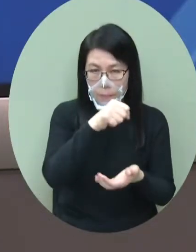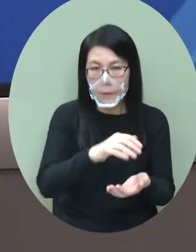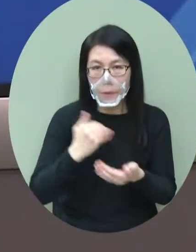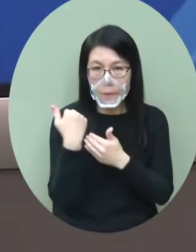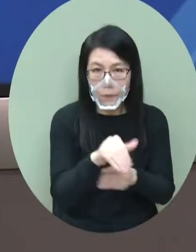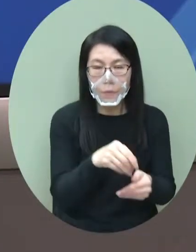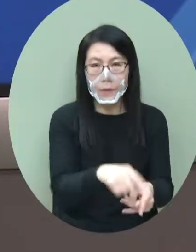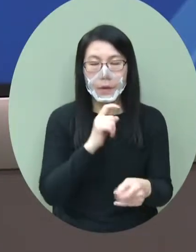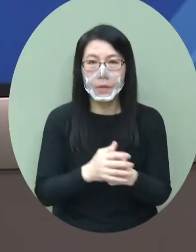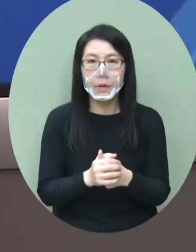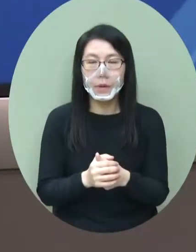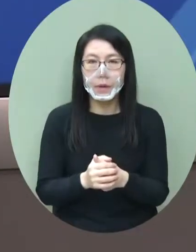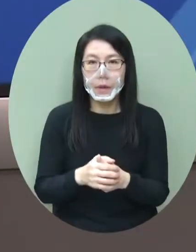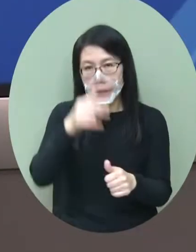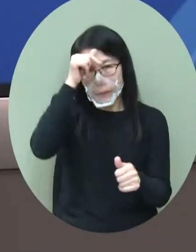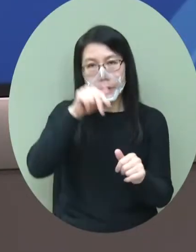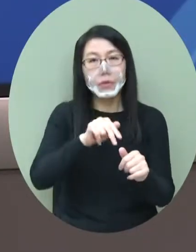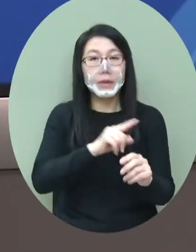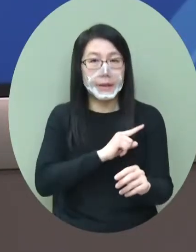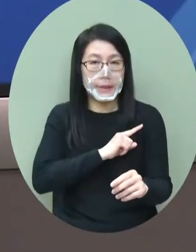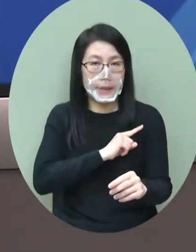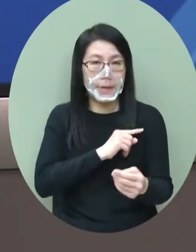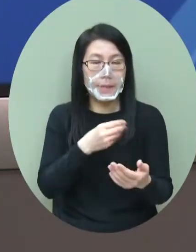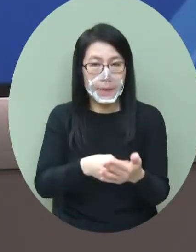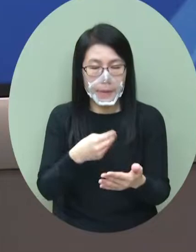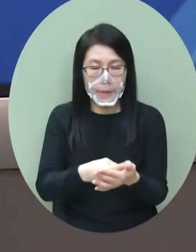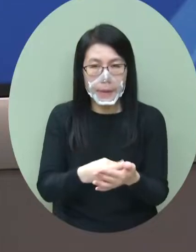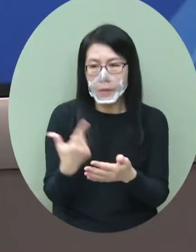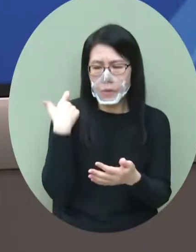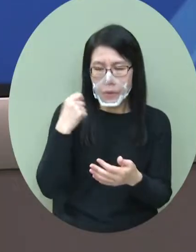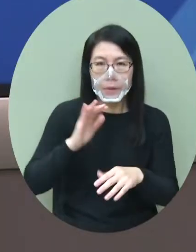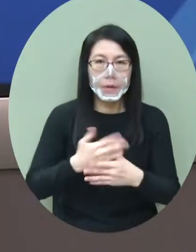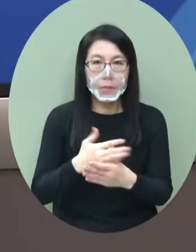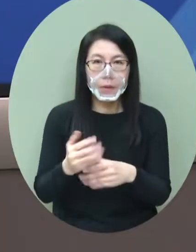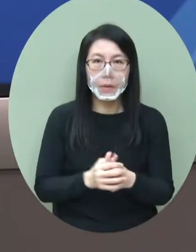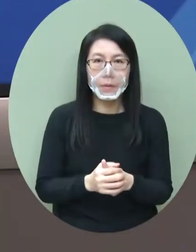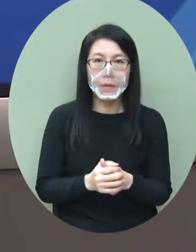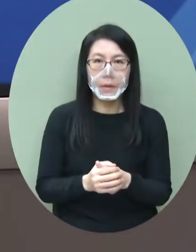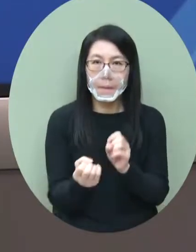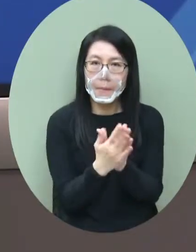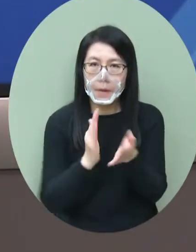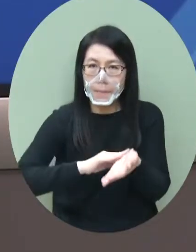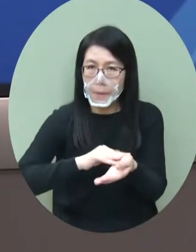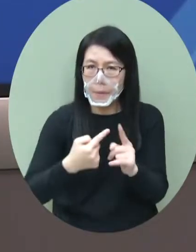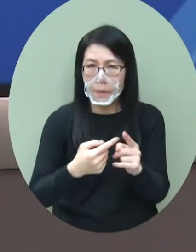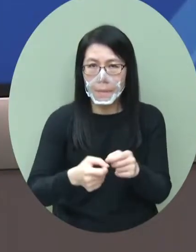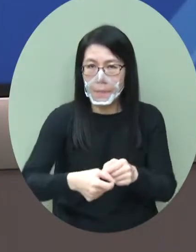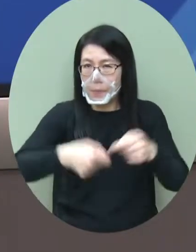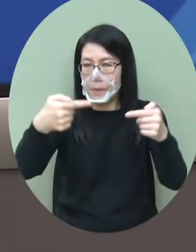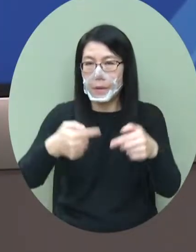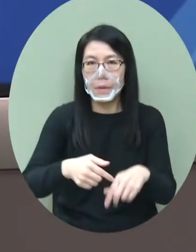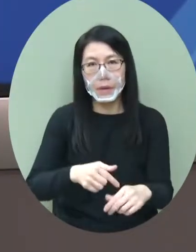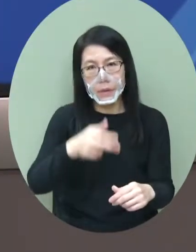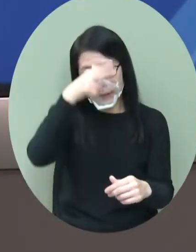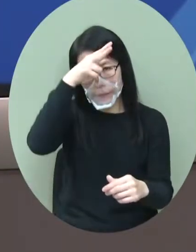央采购，以前医管局会自行进做 采购，但是